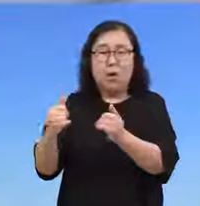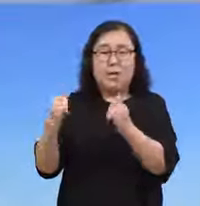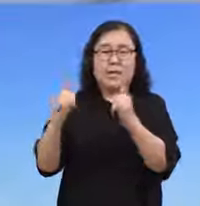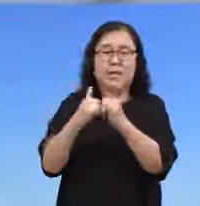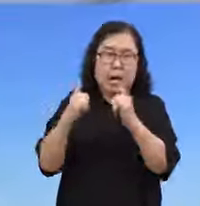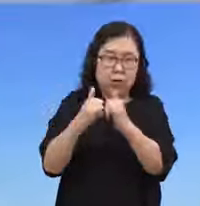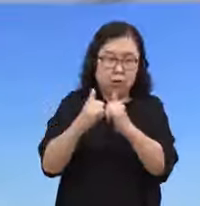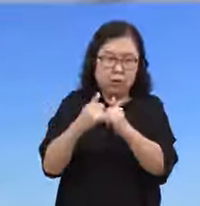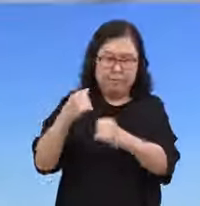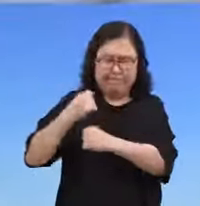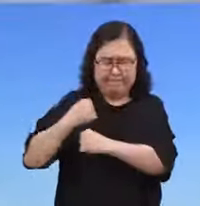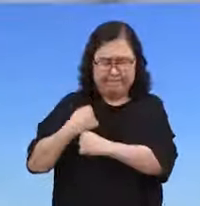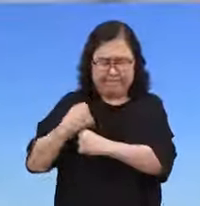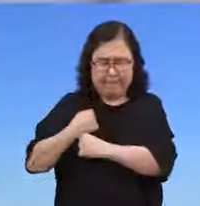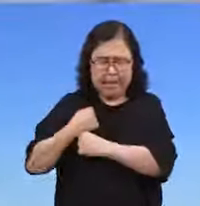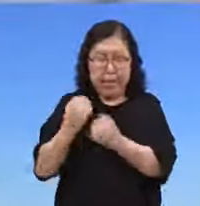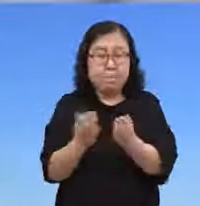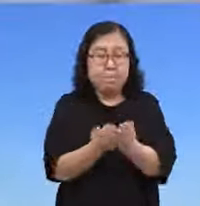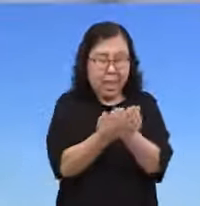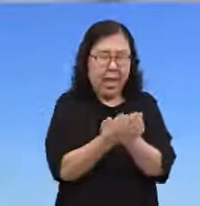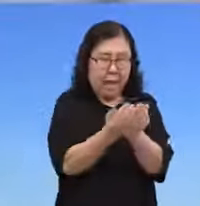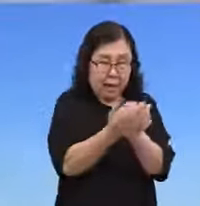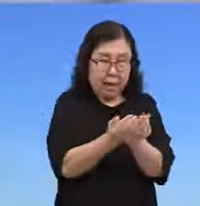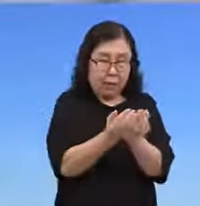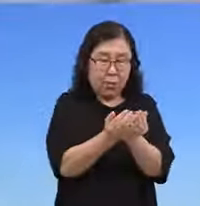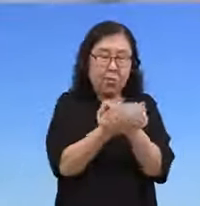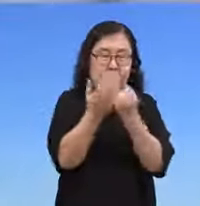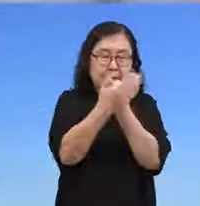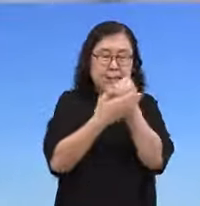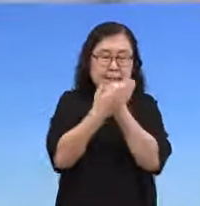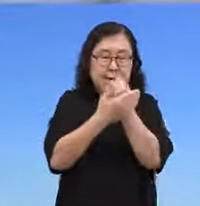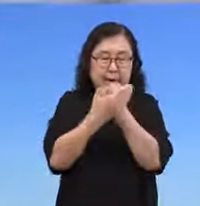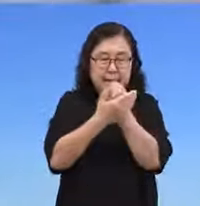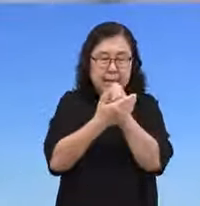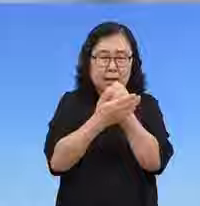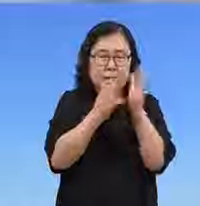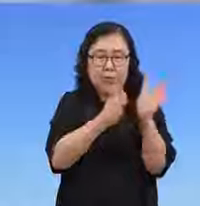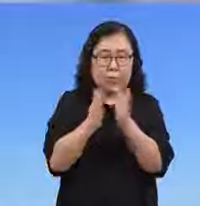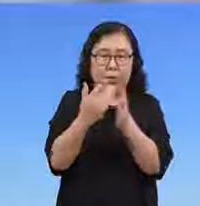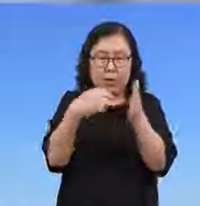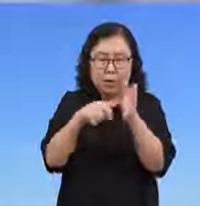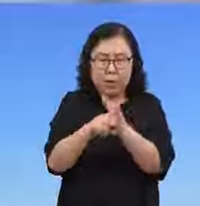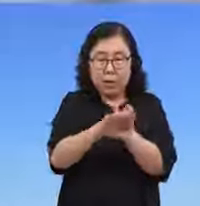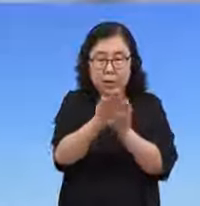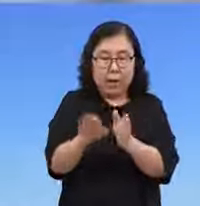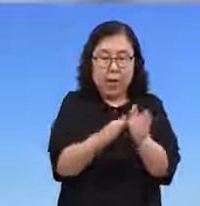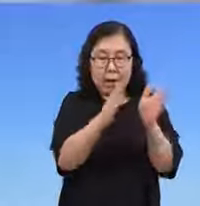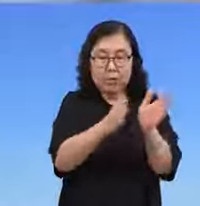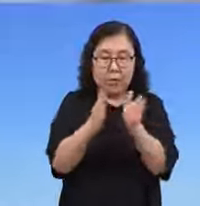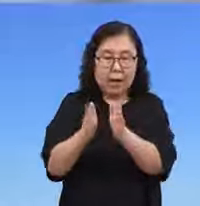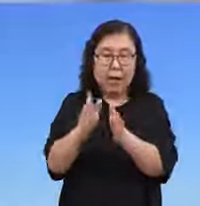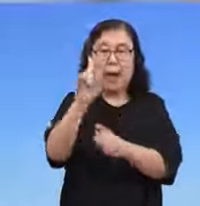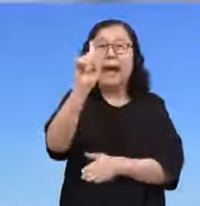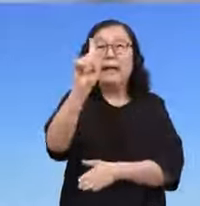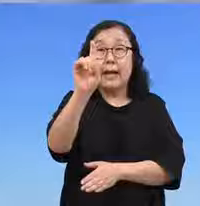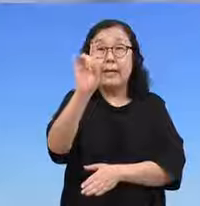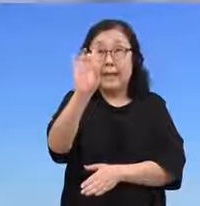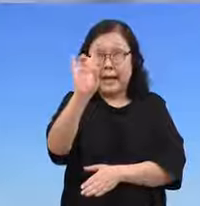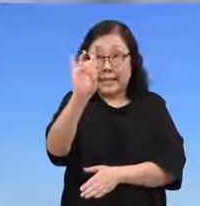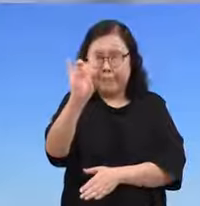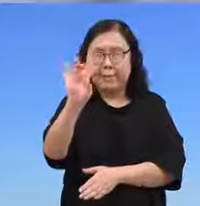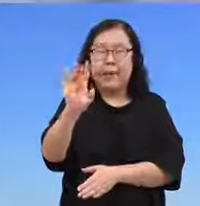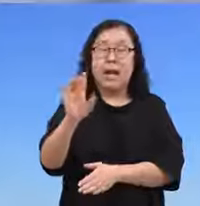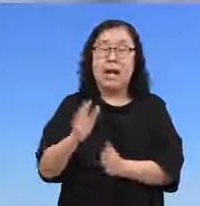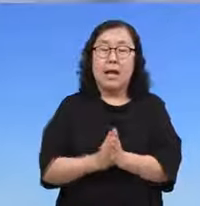전투선입니다. 이렇게 다시 은혜를 회복하기 위해서 우리가 갖추어야 될 조건이 딱 하나입니다. 함장이